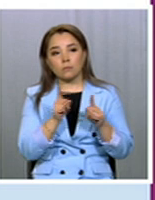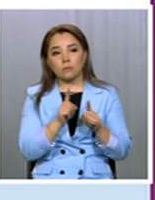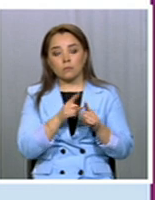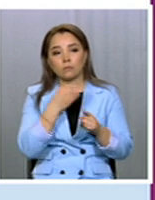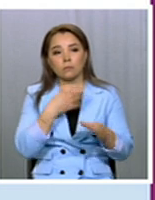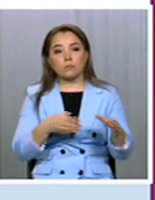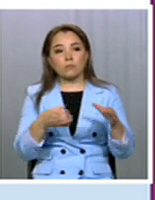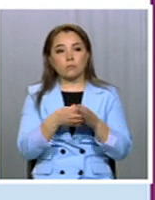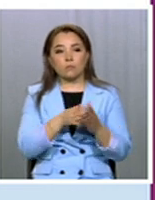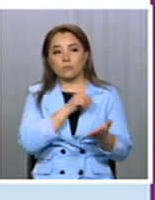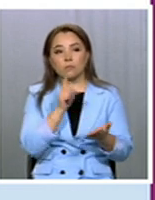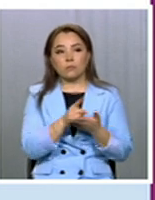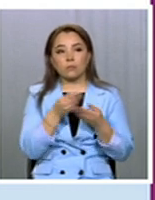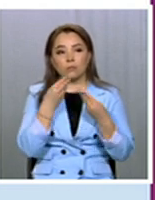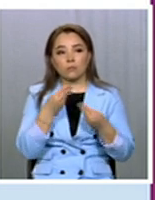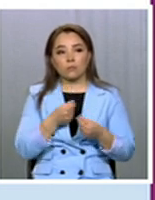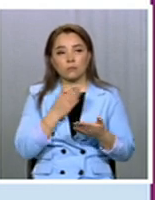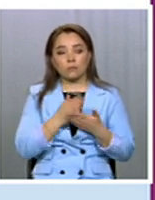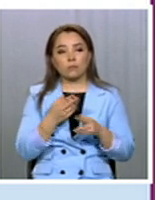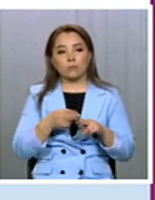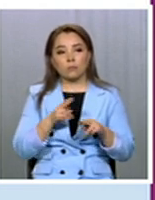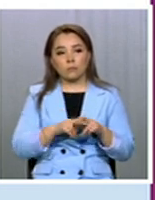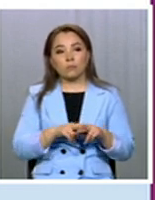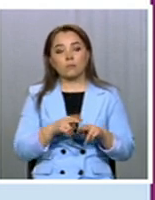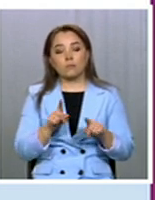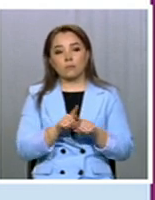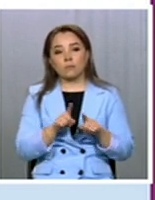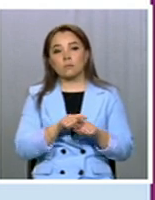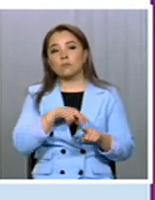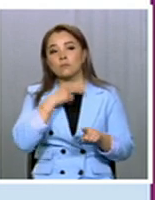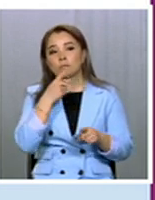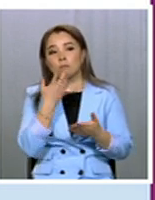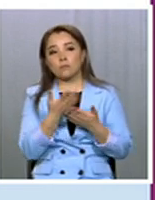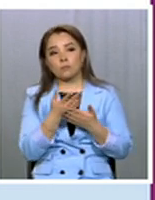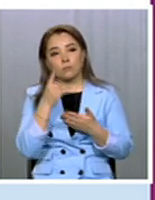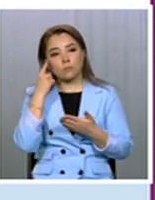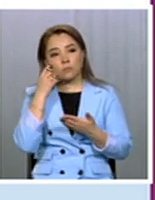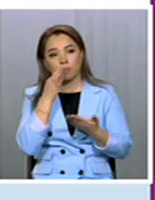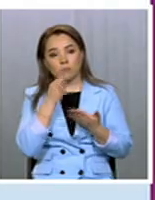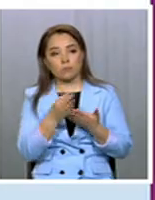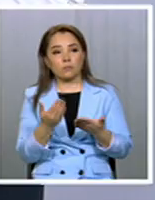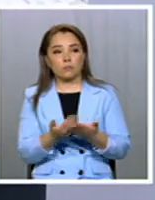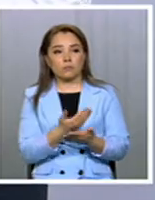етті. Жауаптарыңыз осы нұсқада болды деген ойдамын.